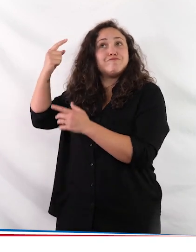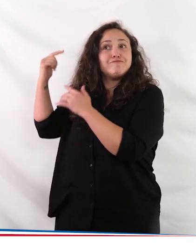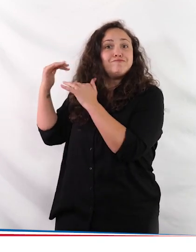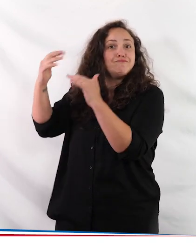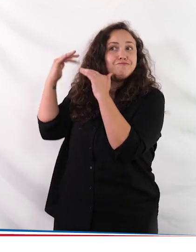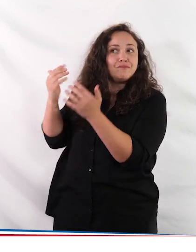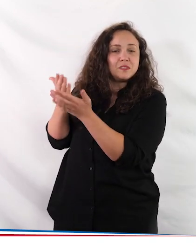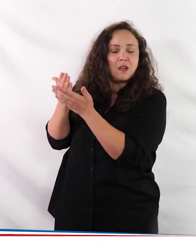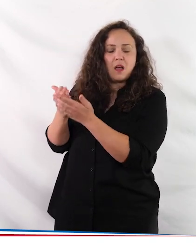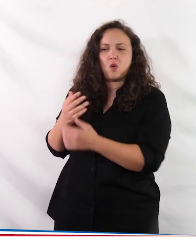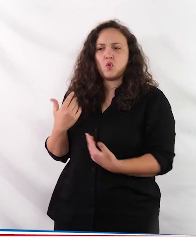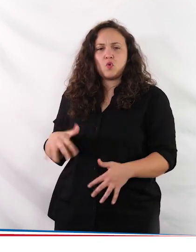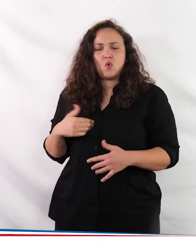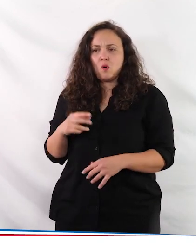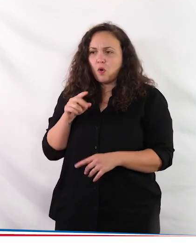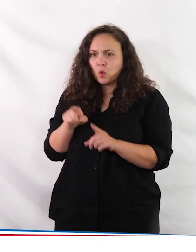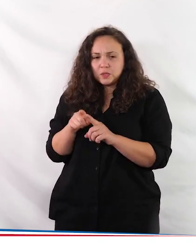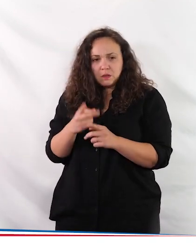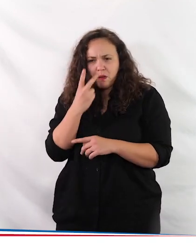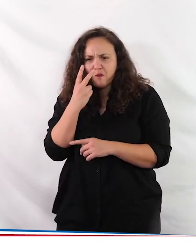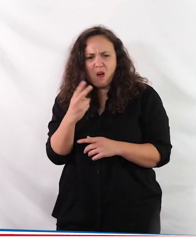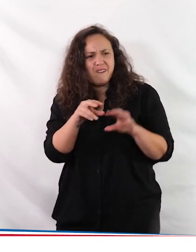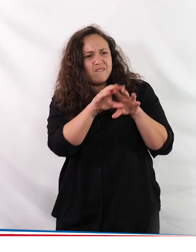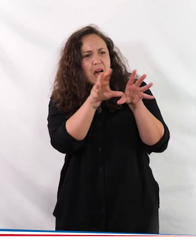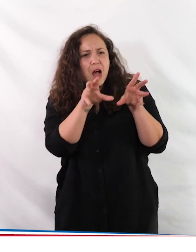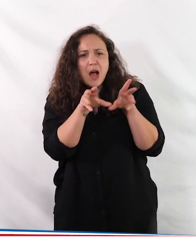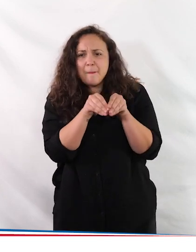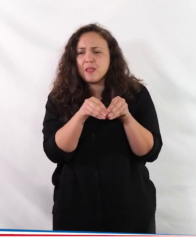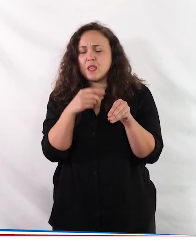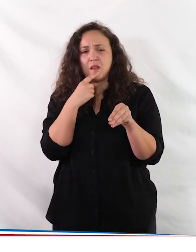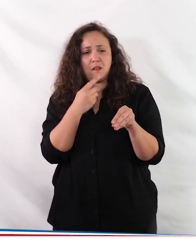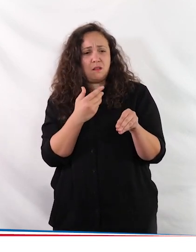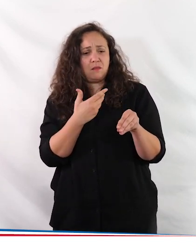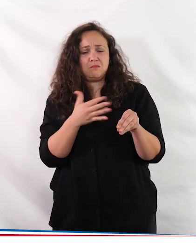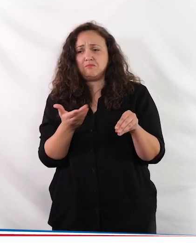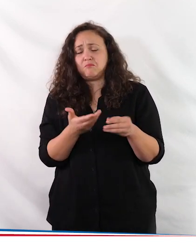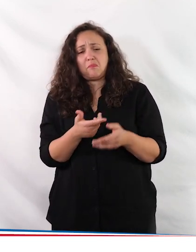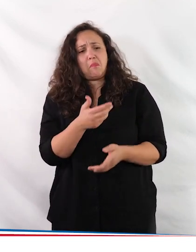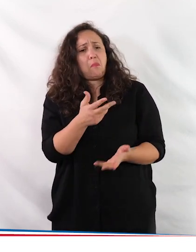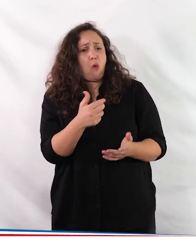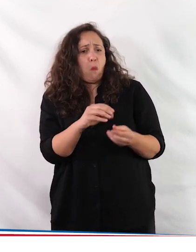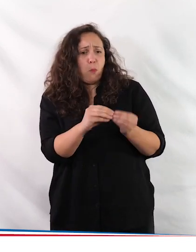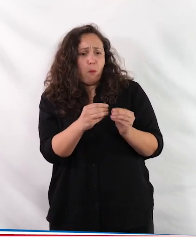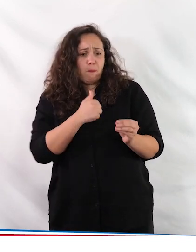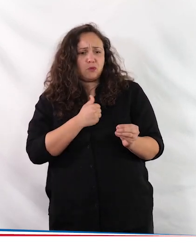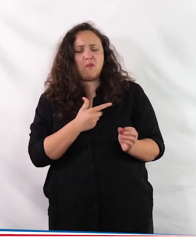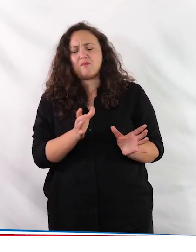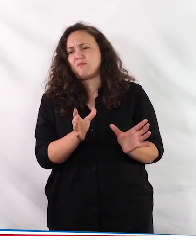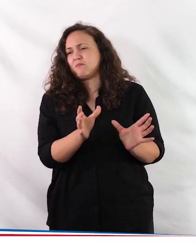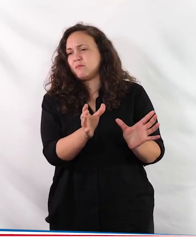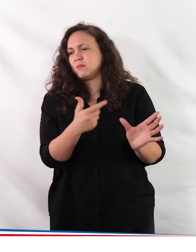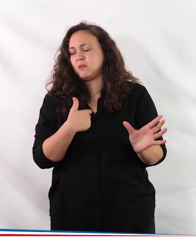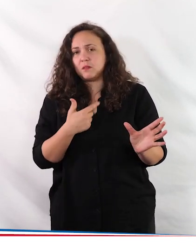élue, la galère, les difficultés de ces familles qu'on renvoyait finalement à un problème qui était un problème